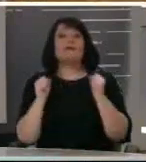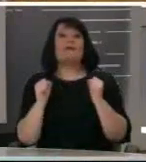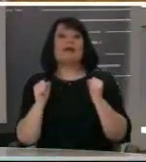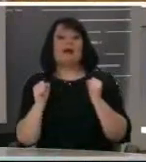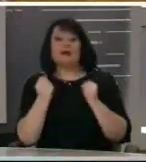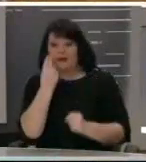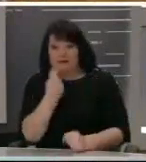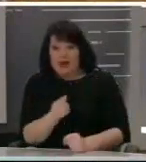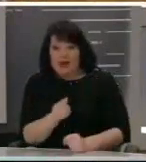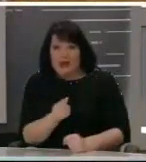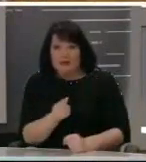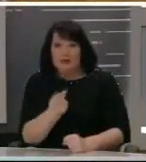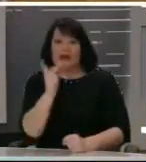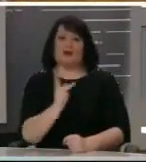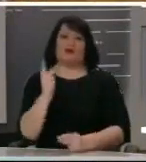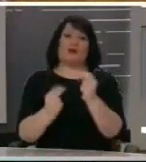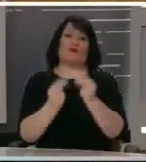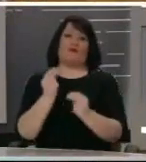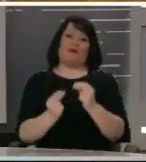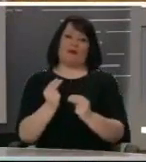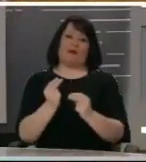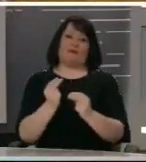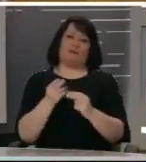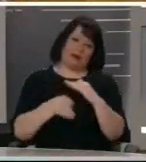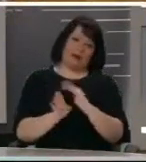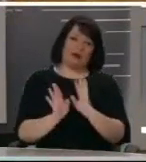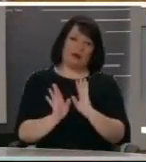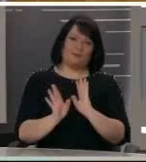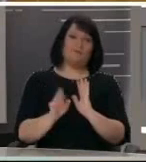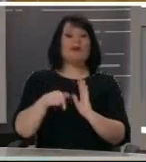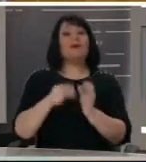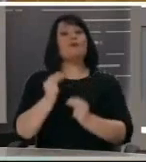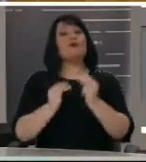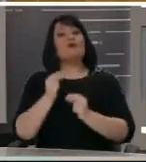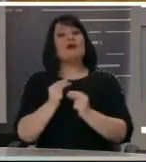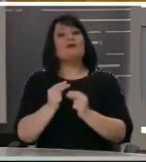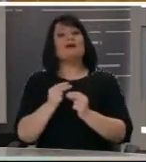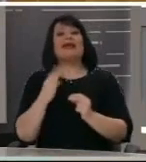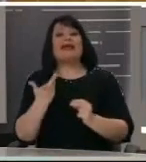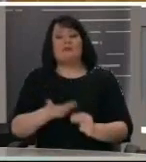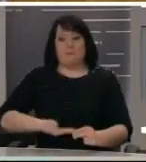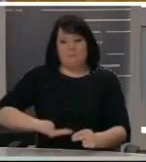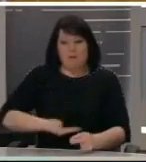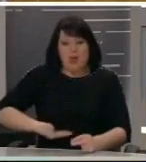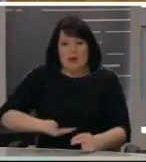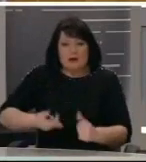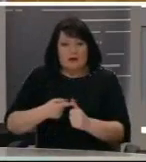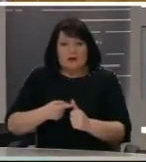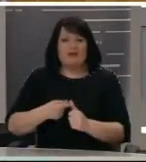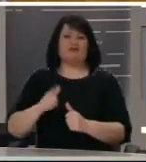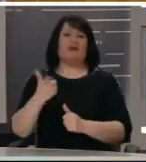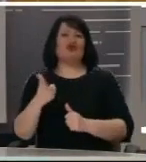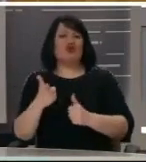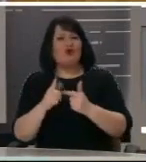τρόπο τα κοινωνικά προβλήματα. Είτε τα προβλήματα αυτά αφορούν την πείνα, τη